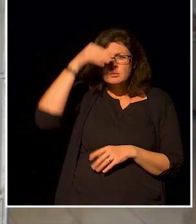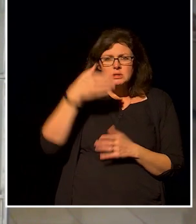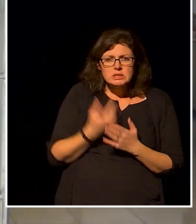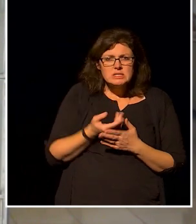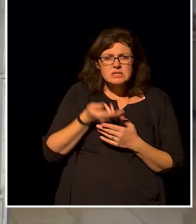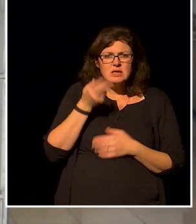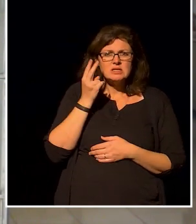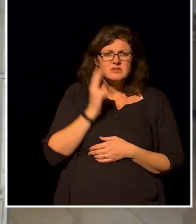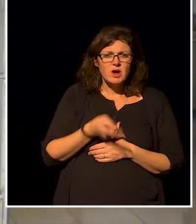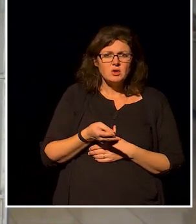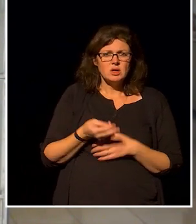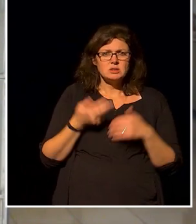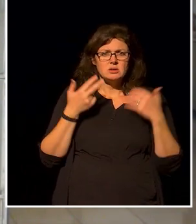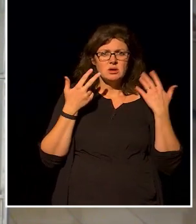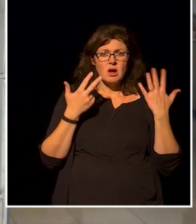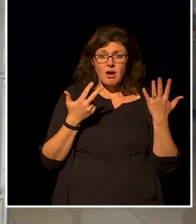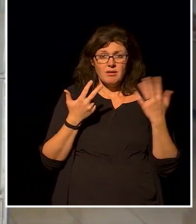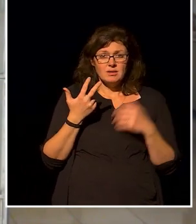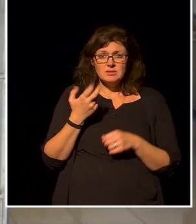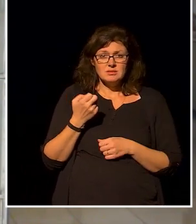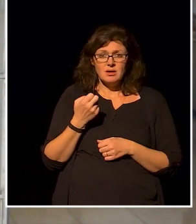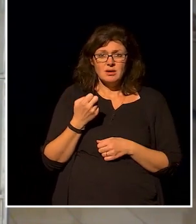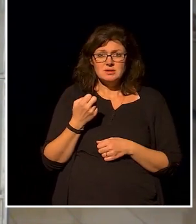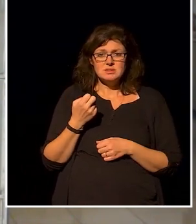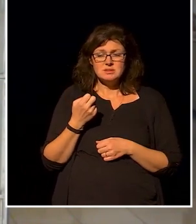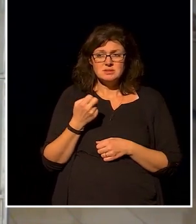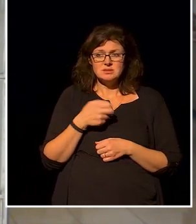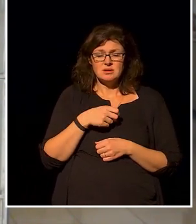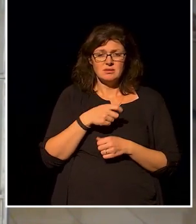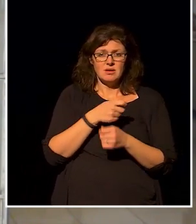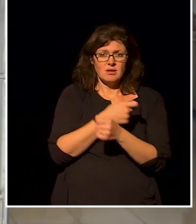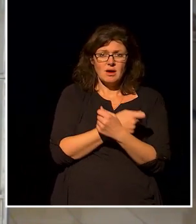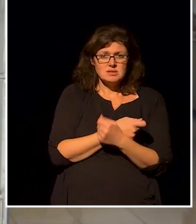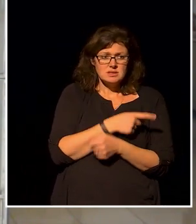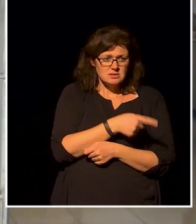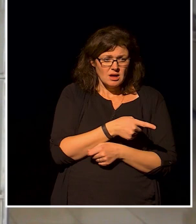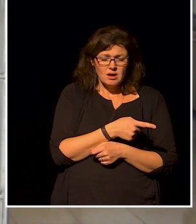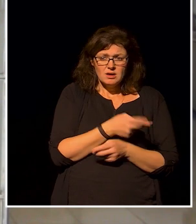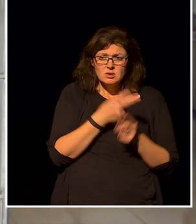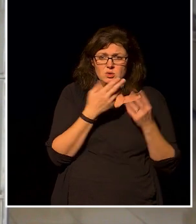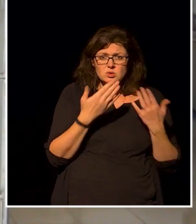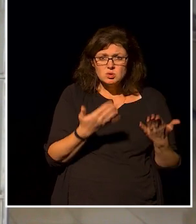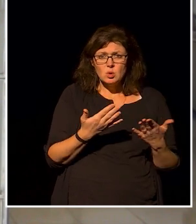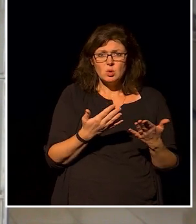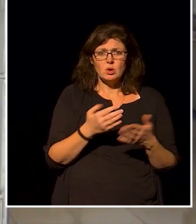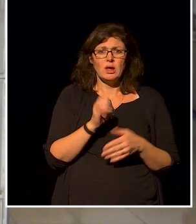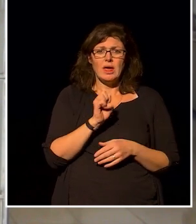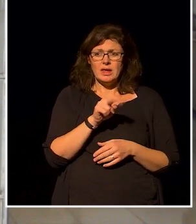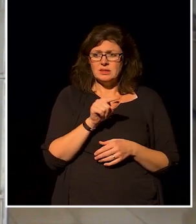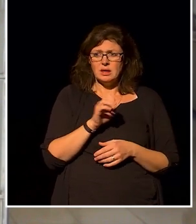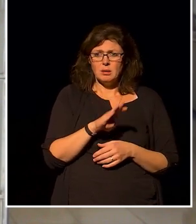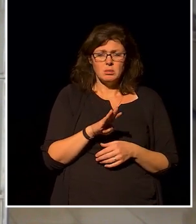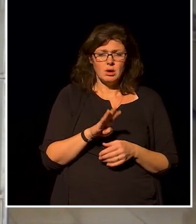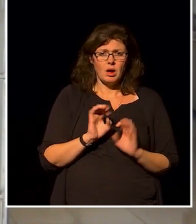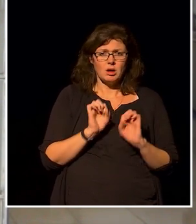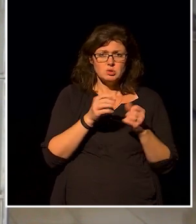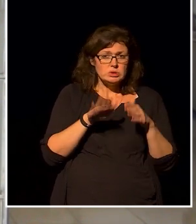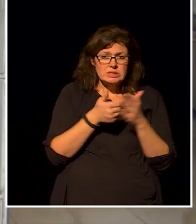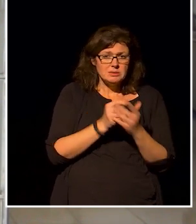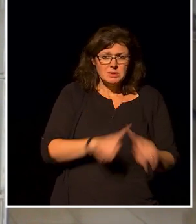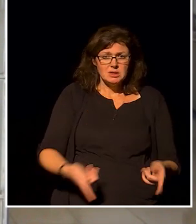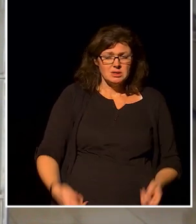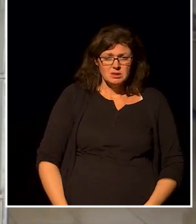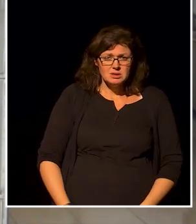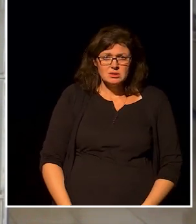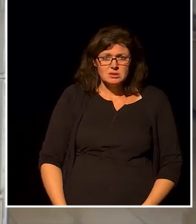Geiseln, dass es da keine Entebbe-Aktion geben wird. Und wie gesagt, das hat alles damit zu